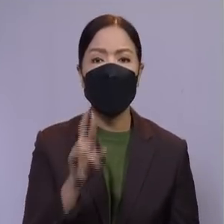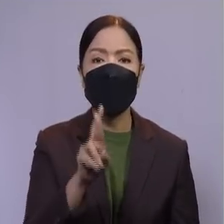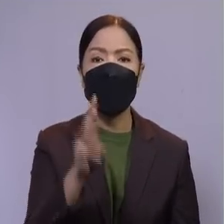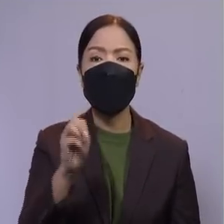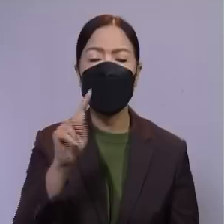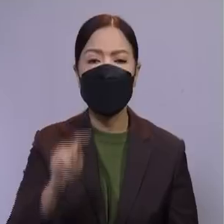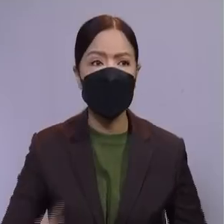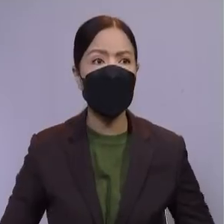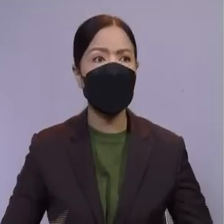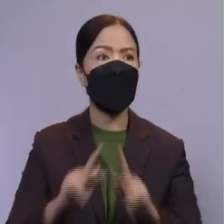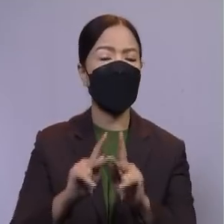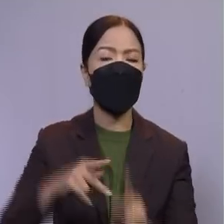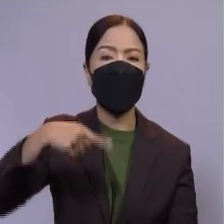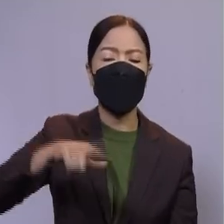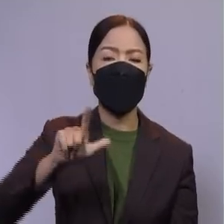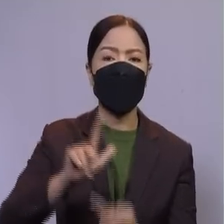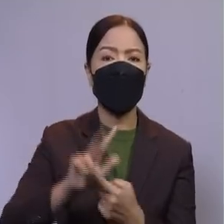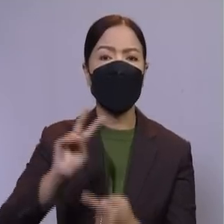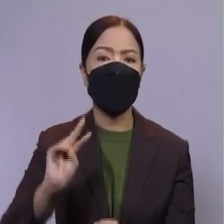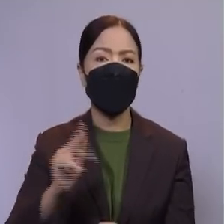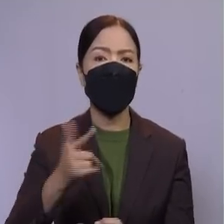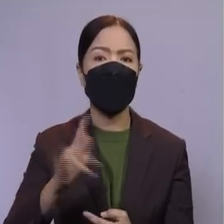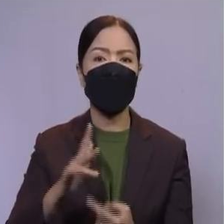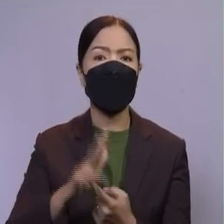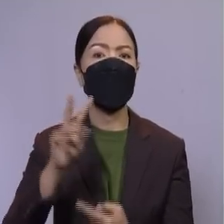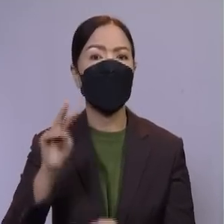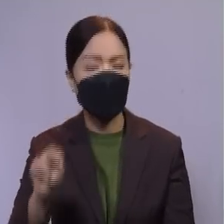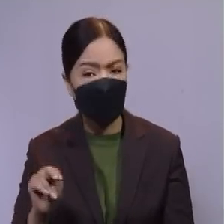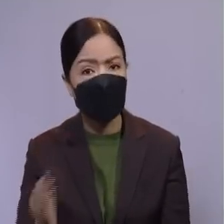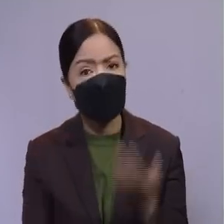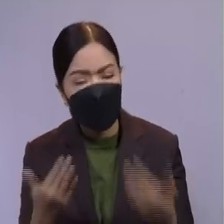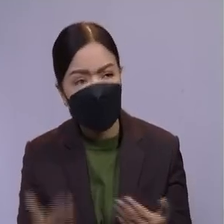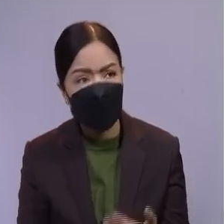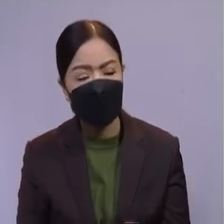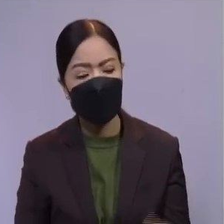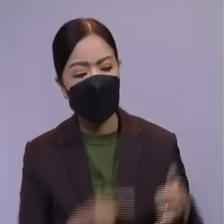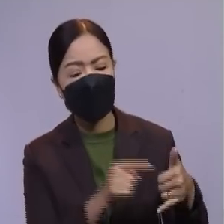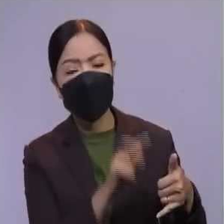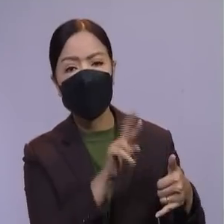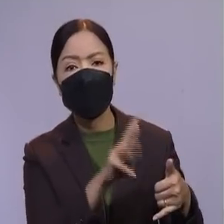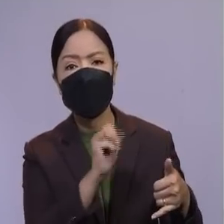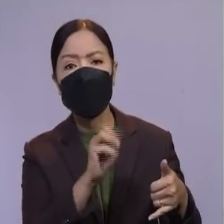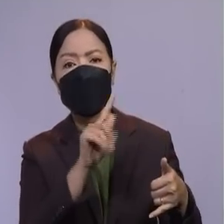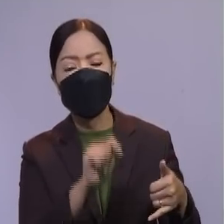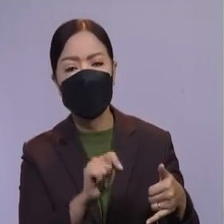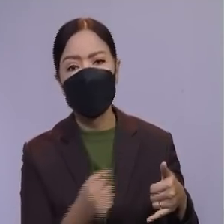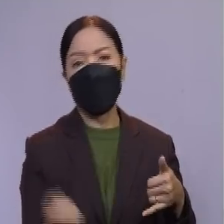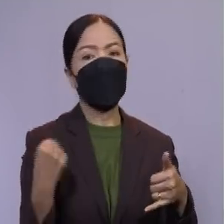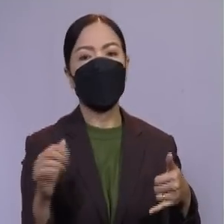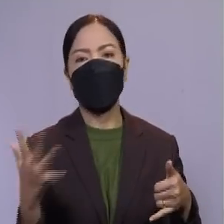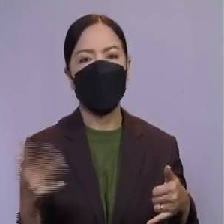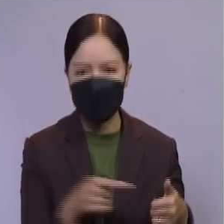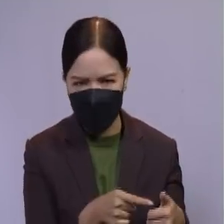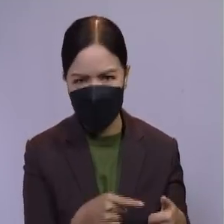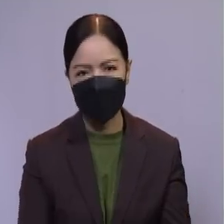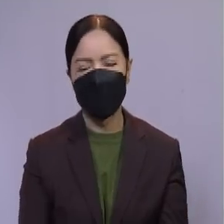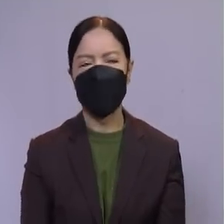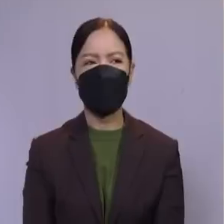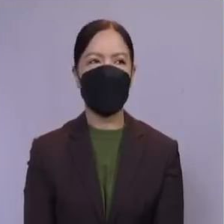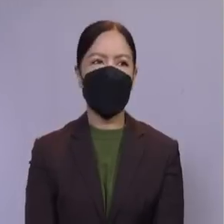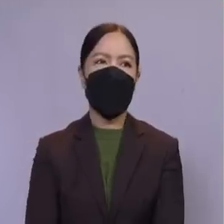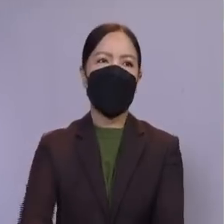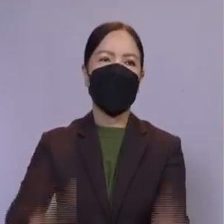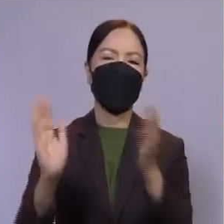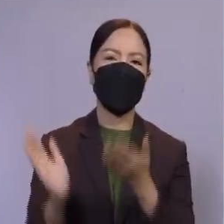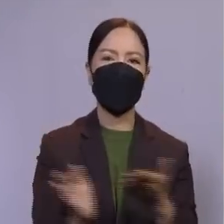พลังงานหรือรัฐมนตรีไม่มีพลังงานกันแน่โอ้โหเจ็บจี๊ดเลยฮะมาดูทางด้านพลเอกอนุพงษ์เผ่าจินดา